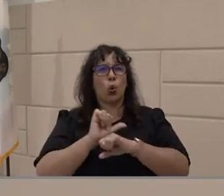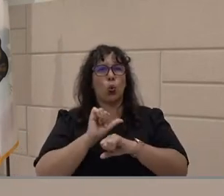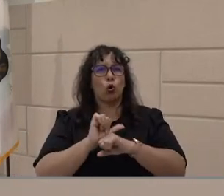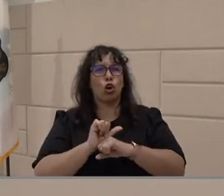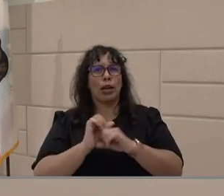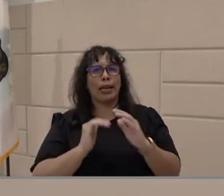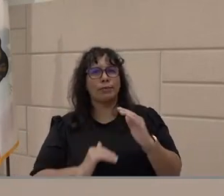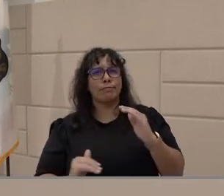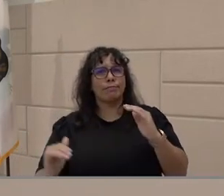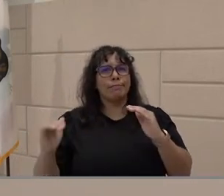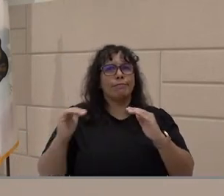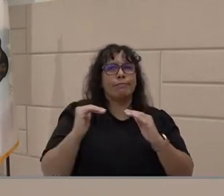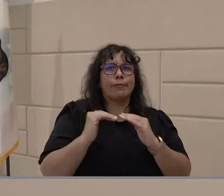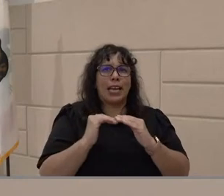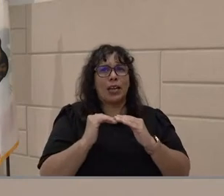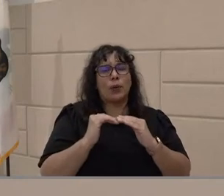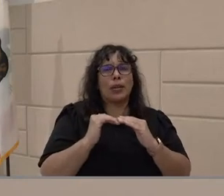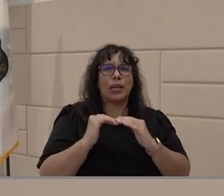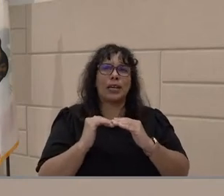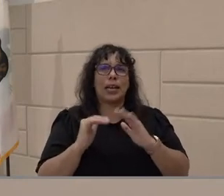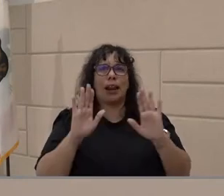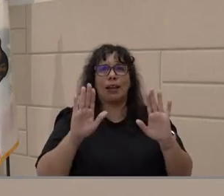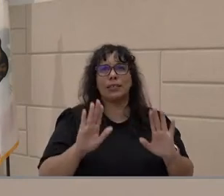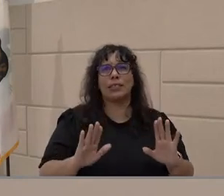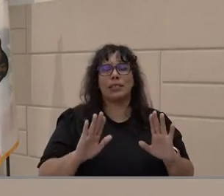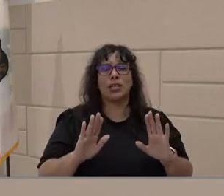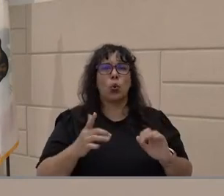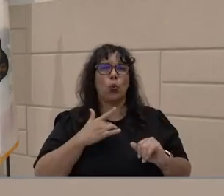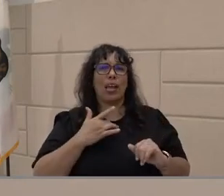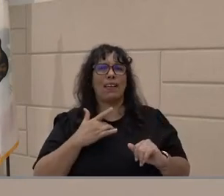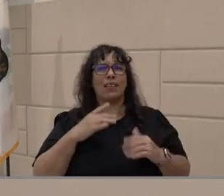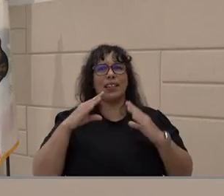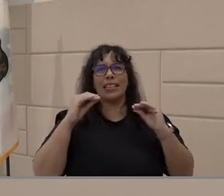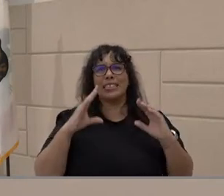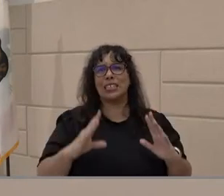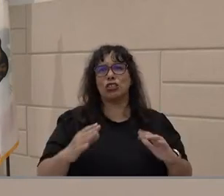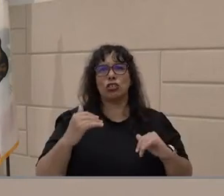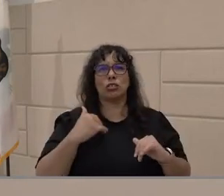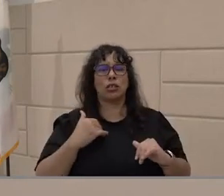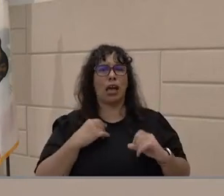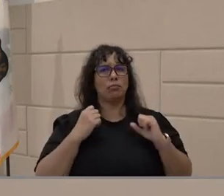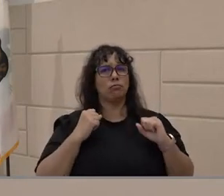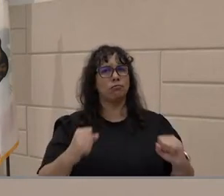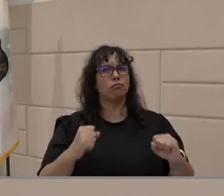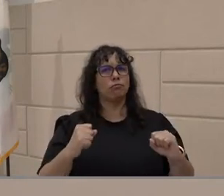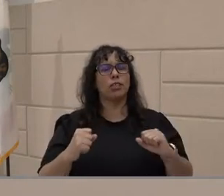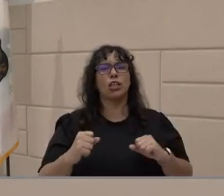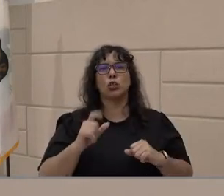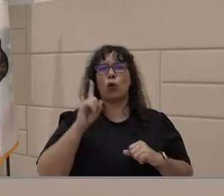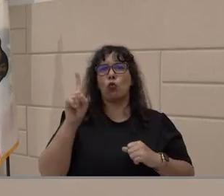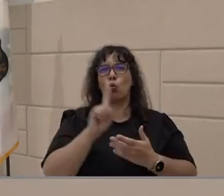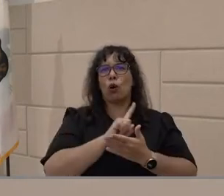ឲ្យមានសមត្ថភាពនឹងគ្នាហើយដើម្បីធ្វើឲ្យមានគ្រឹះ